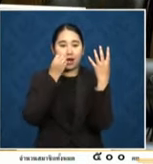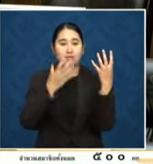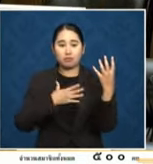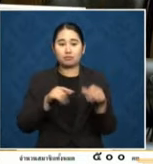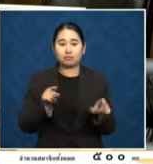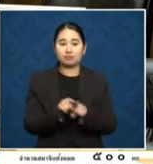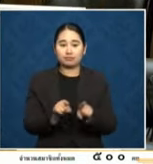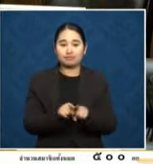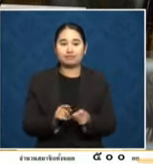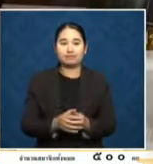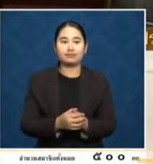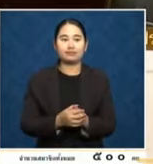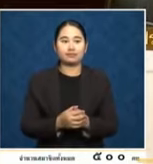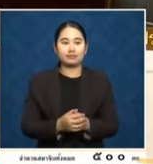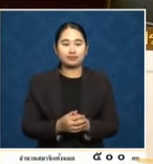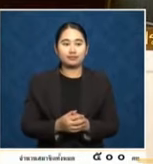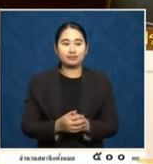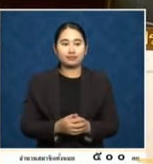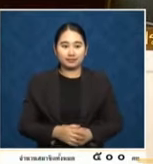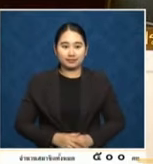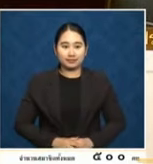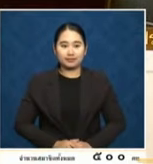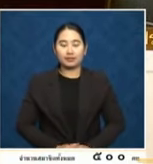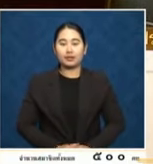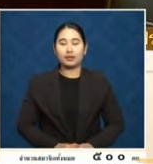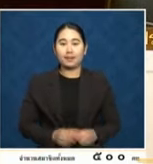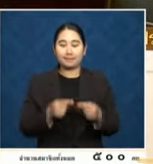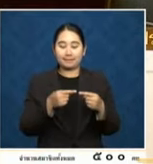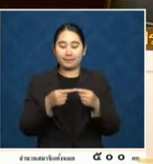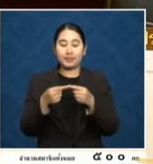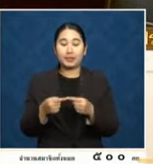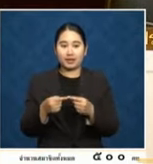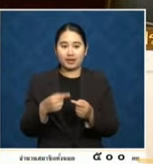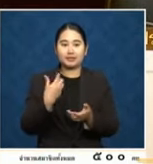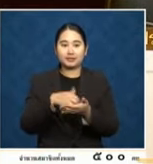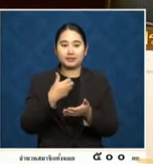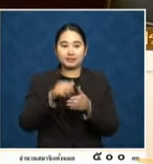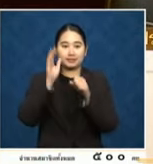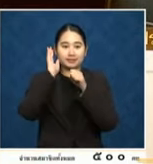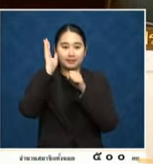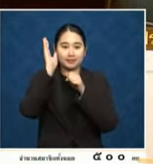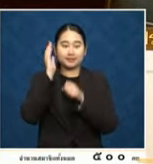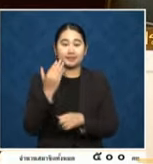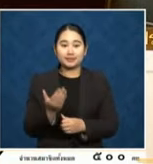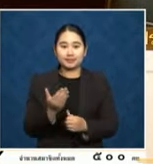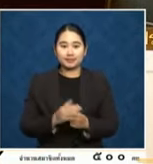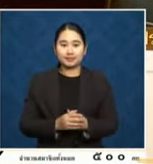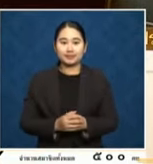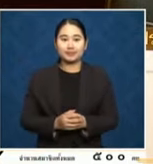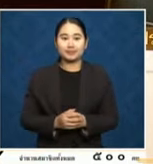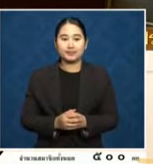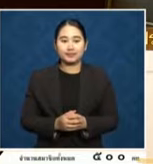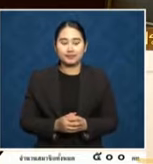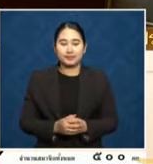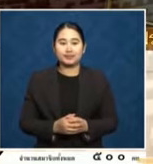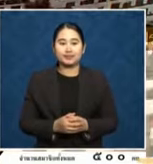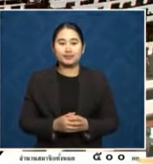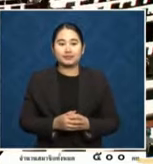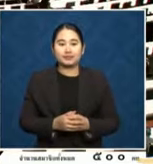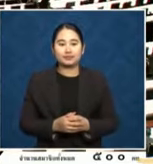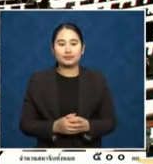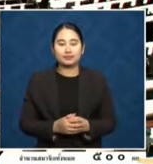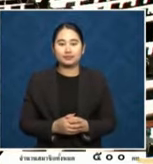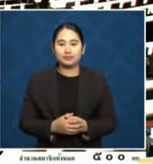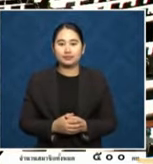ขอบคุณครับขอเชิญท่านอรพันธ์จันตาเรืองครับ